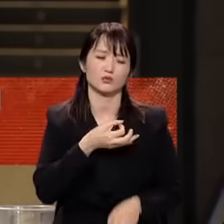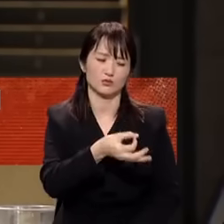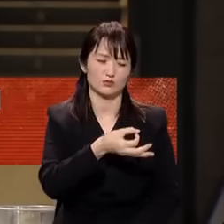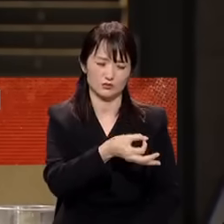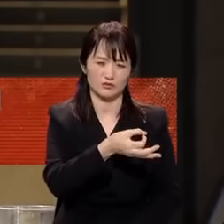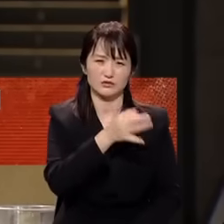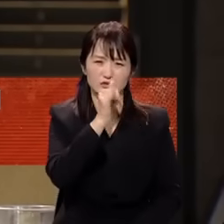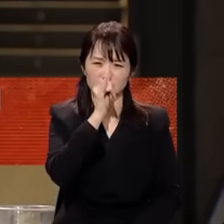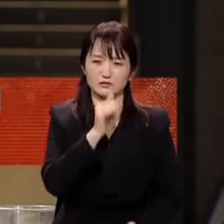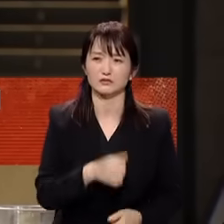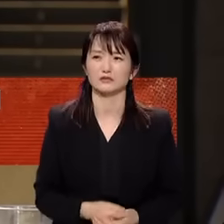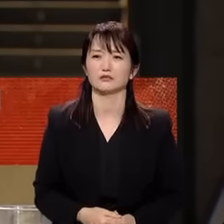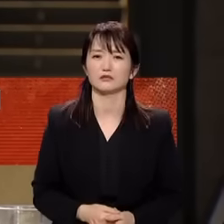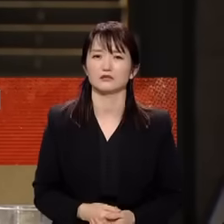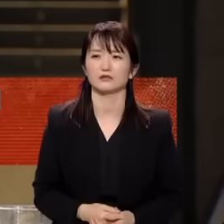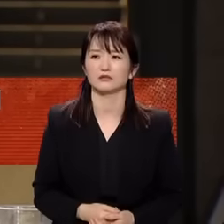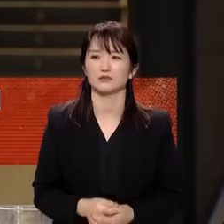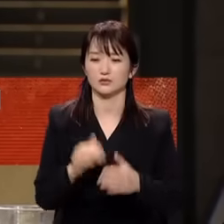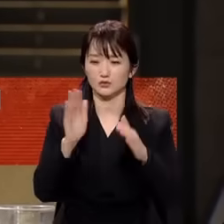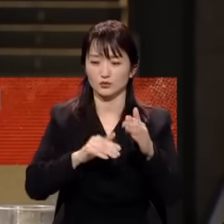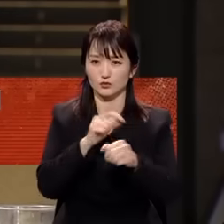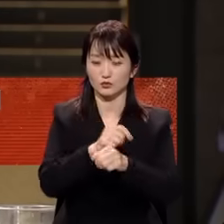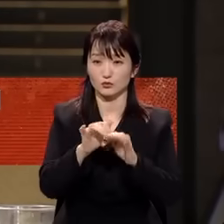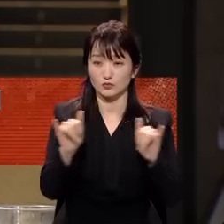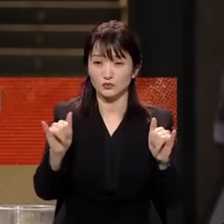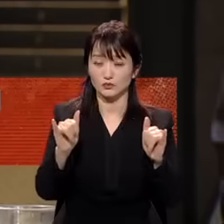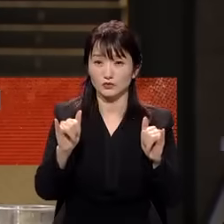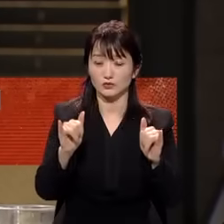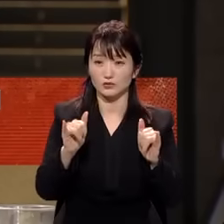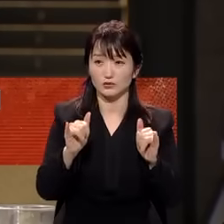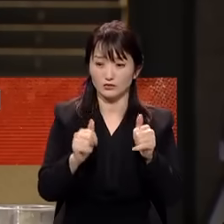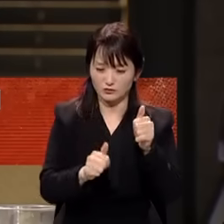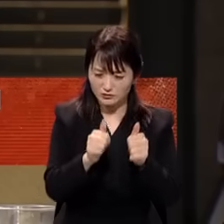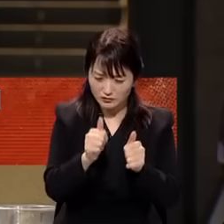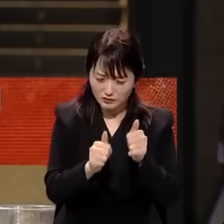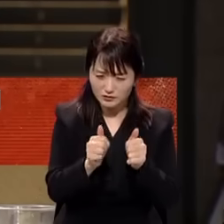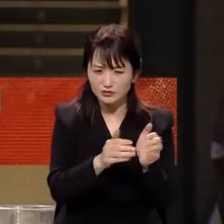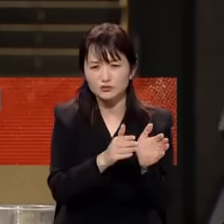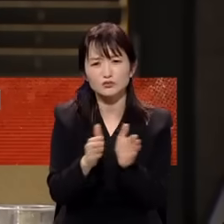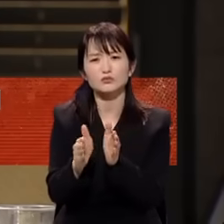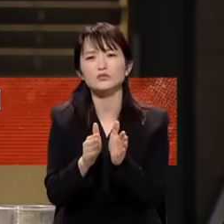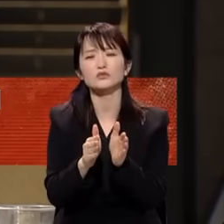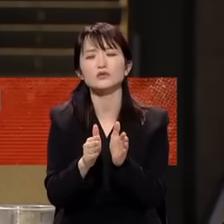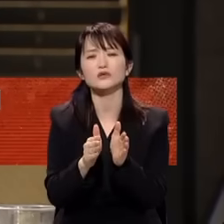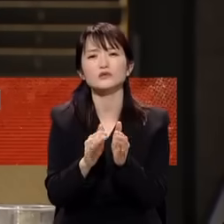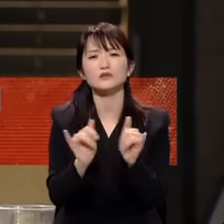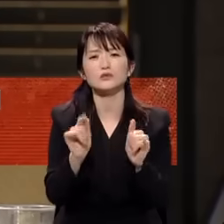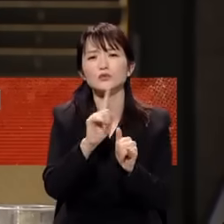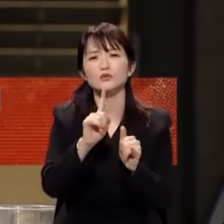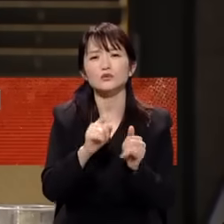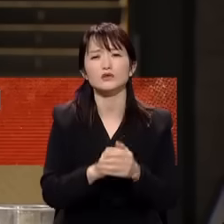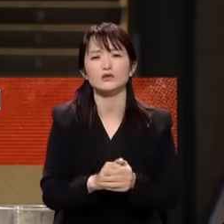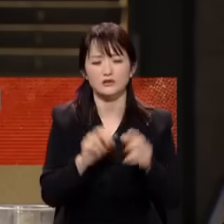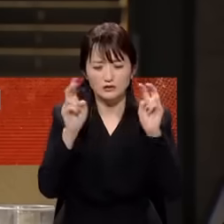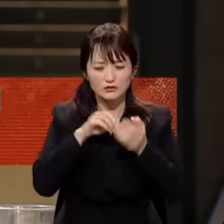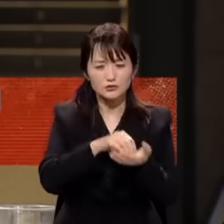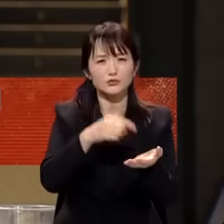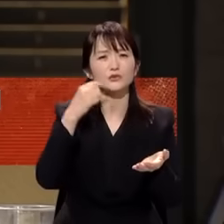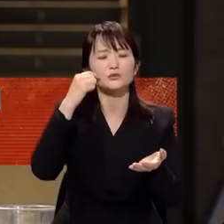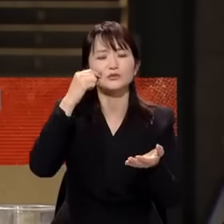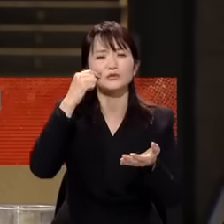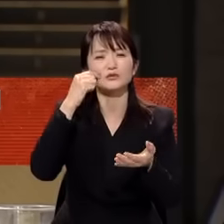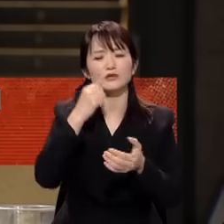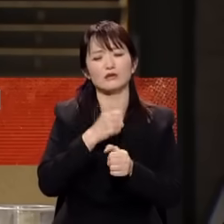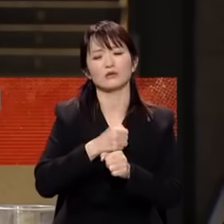상황인데 거기다가 지금 공무원을 준비하던 취업준비생이면 공부도 못하잖아요. 저 상황이 되면 이런 막 뭐 황당한 그런 상황에서